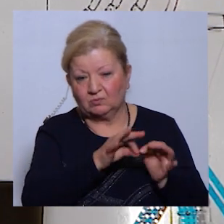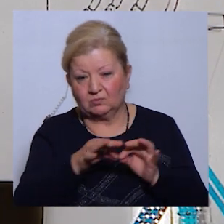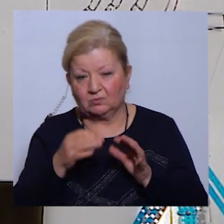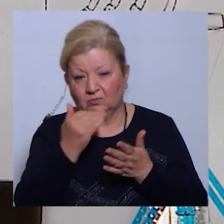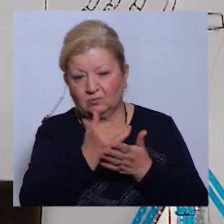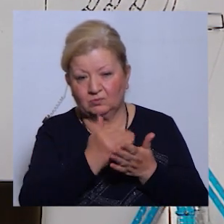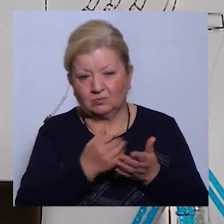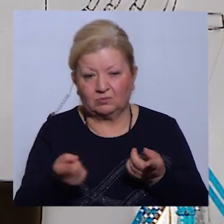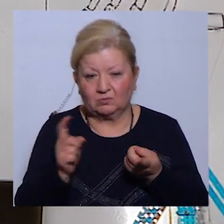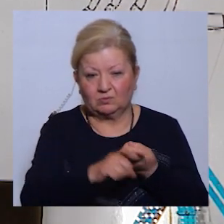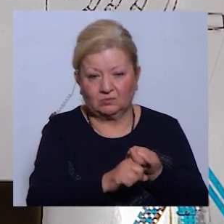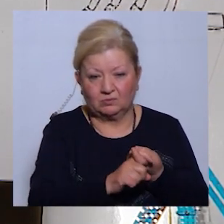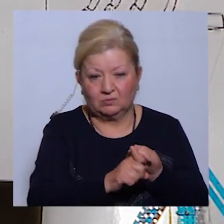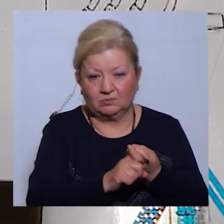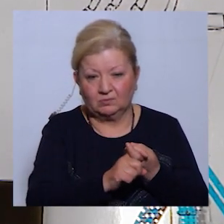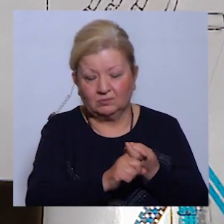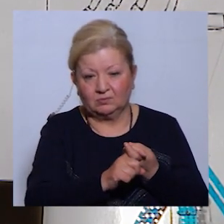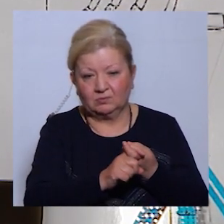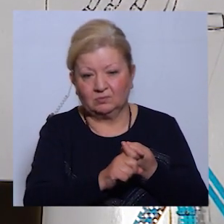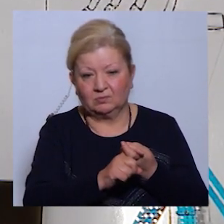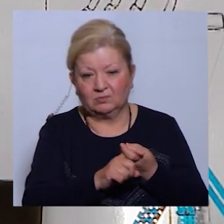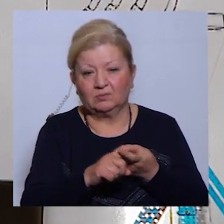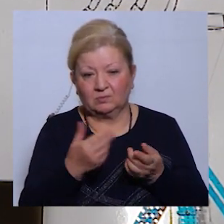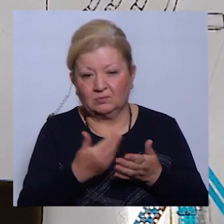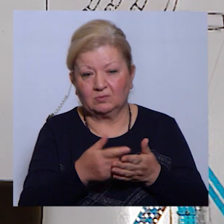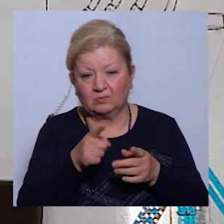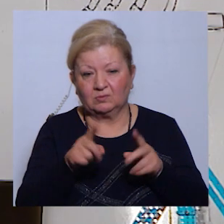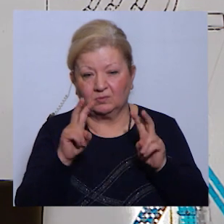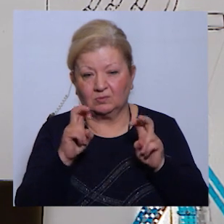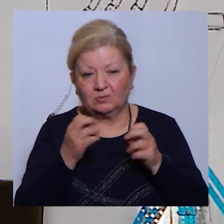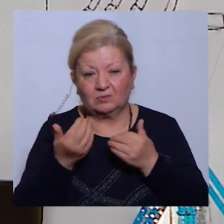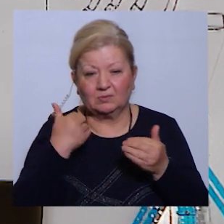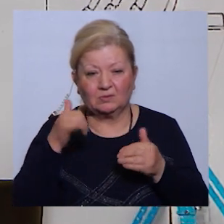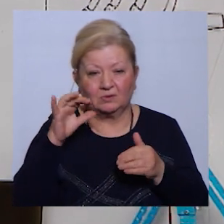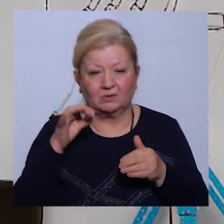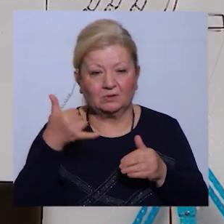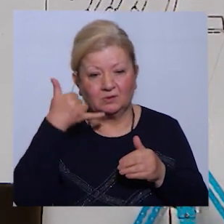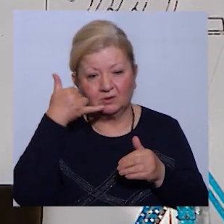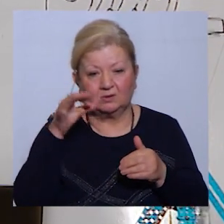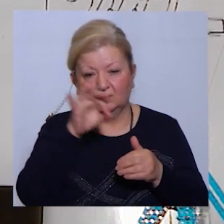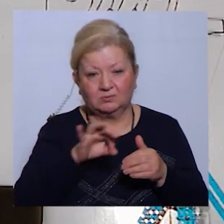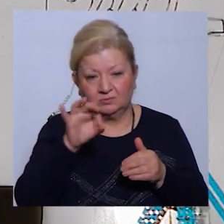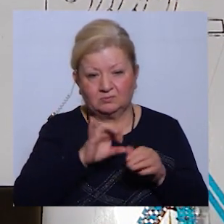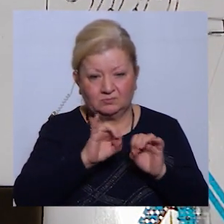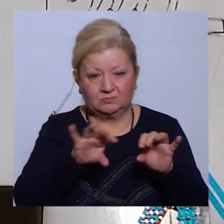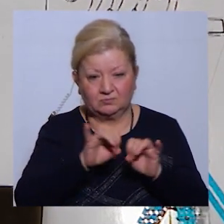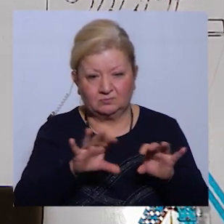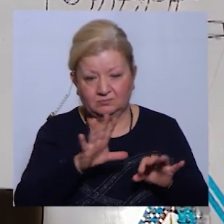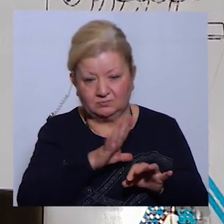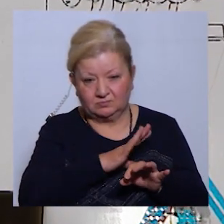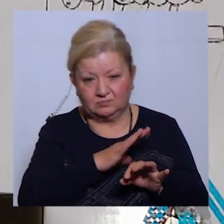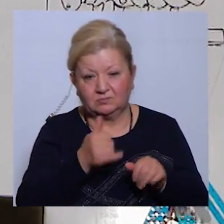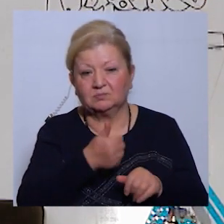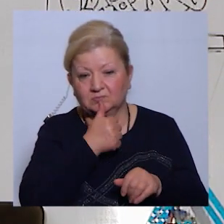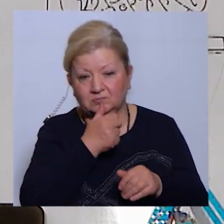პროცესებთან დავაკავშიროთ, თუნდაც ის თემა, რომელიც წეღან ტელეფონზე ახსენე. ეხლა მოდით შევხედოთ ასეთ